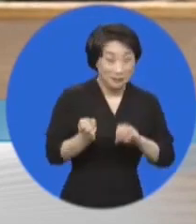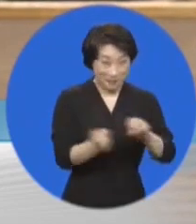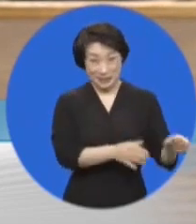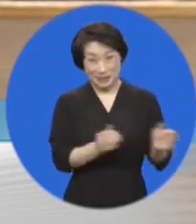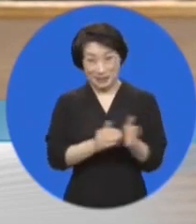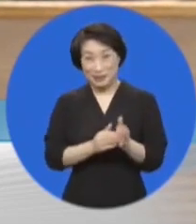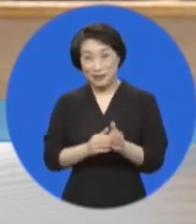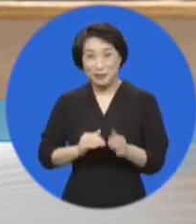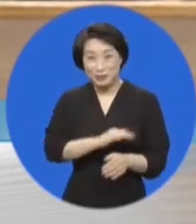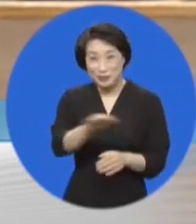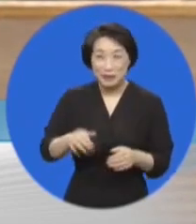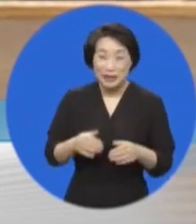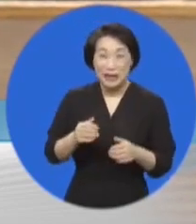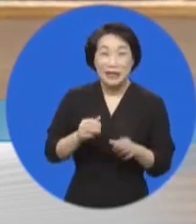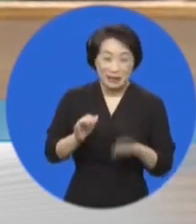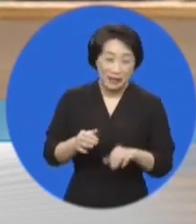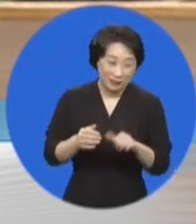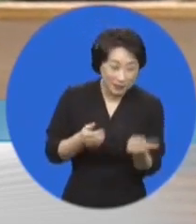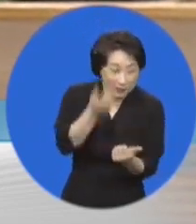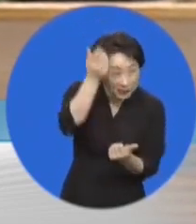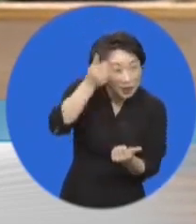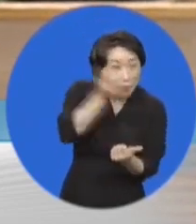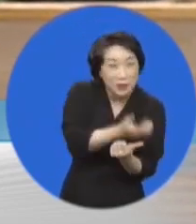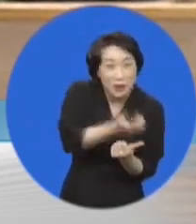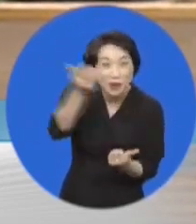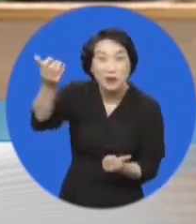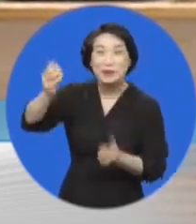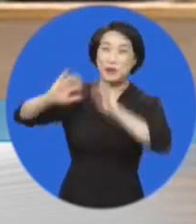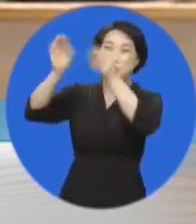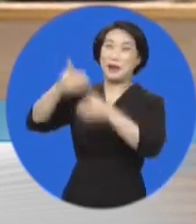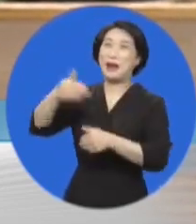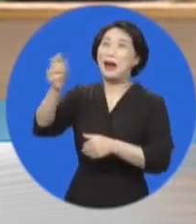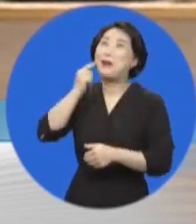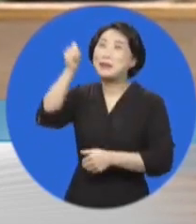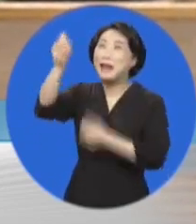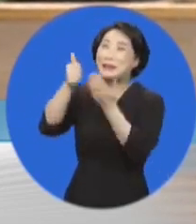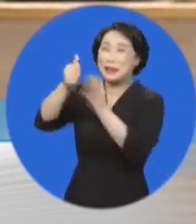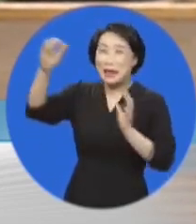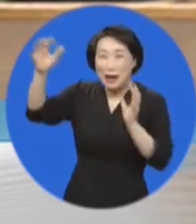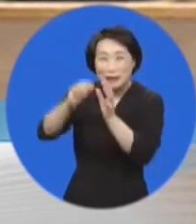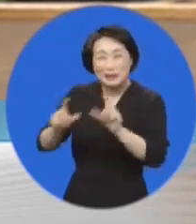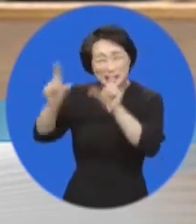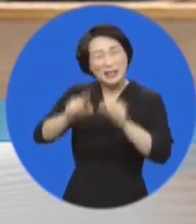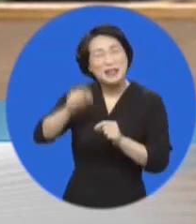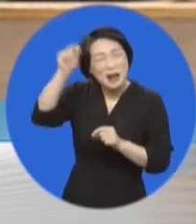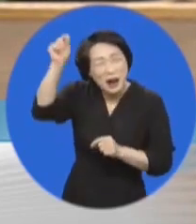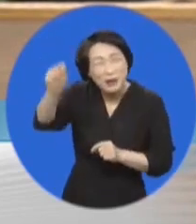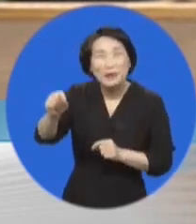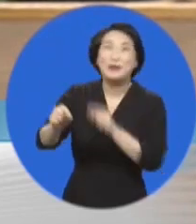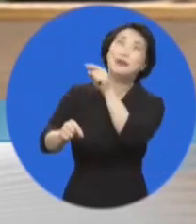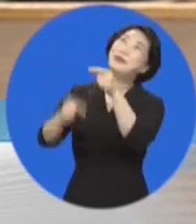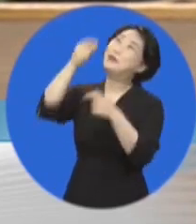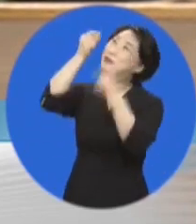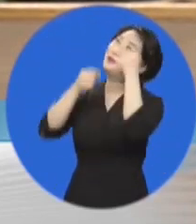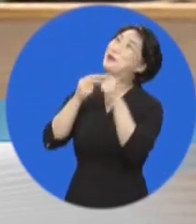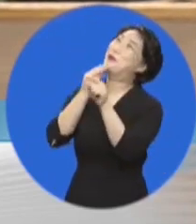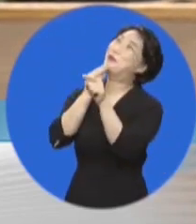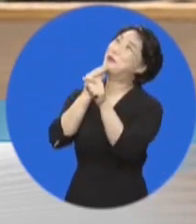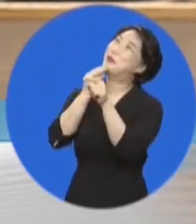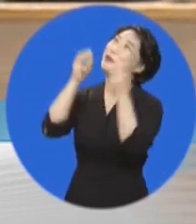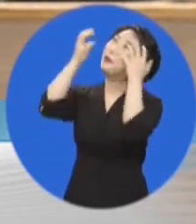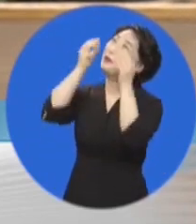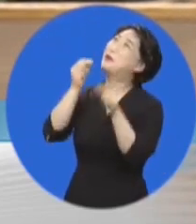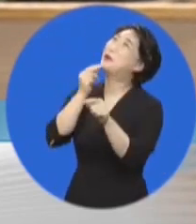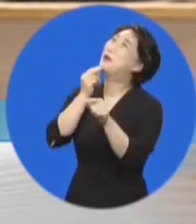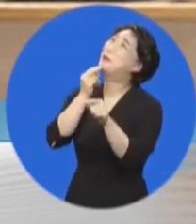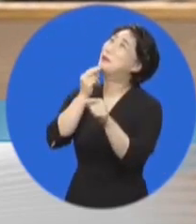내져버리고 우리 육체 영혼은 천국에서 아버지와 함께 흥건히 눈물 없는 곳,